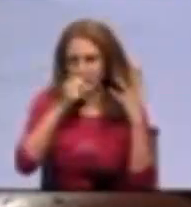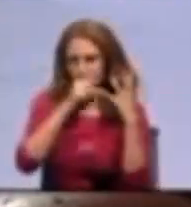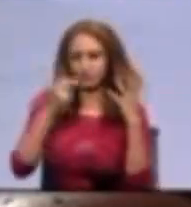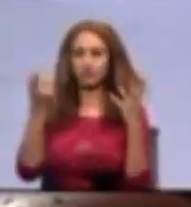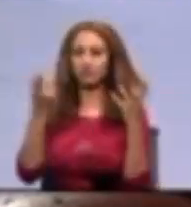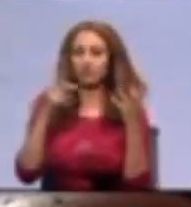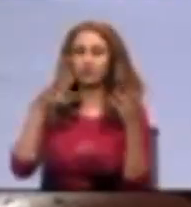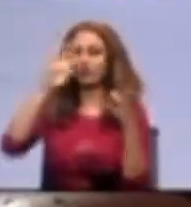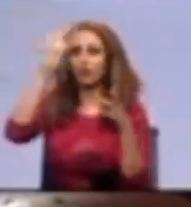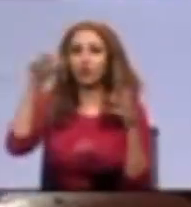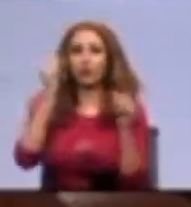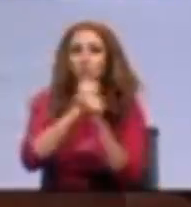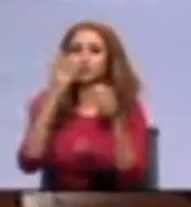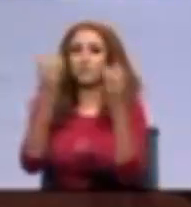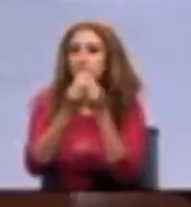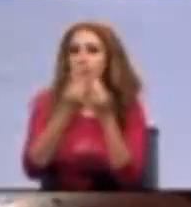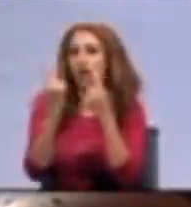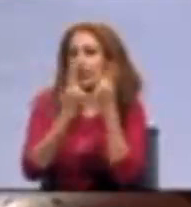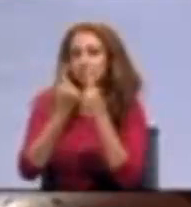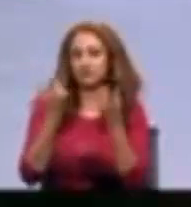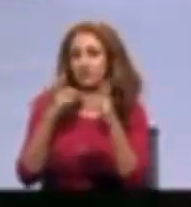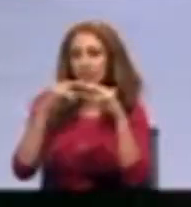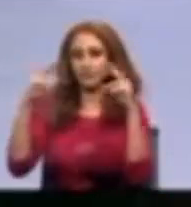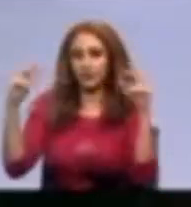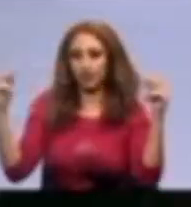ثلاث ارباع الفنانين بيعملوا سيديات للاولديز،